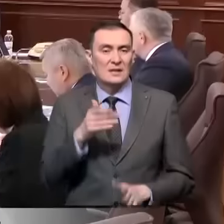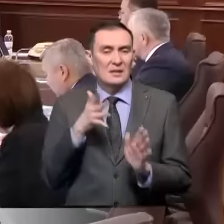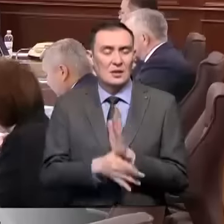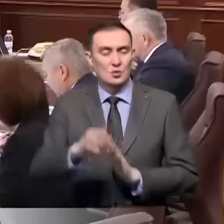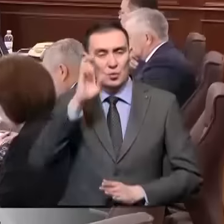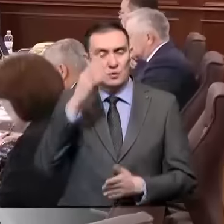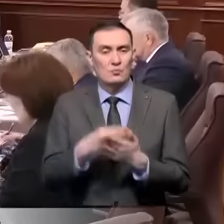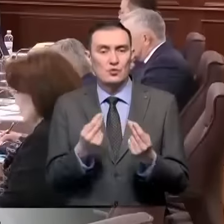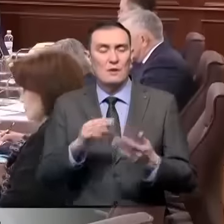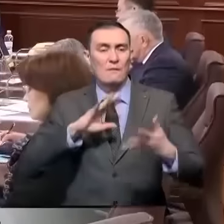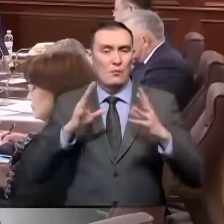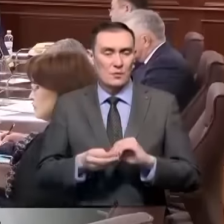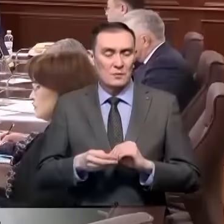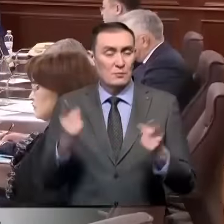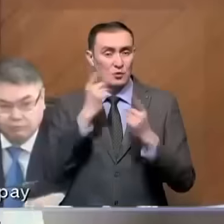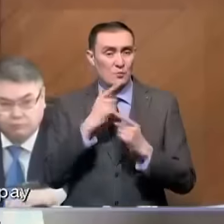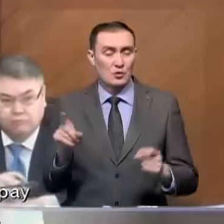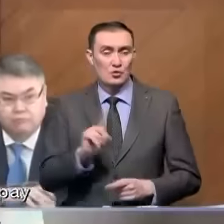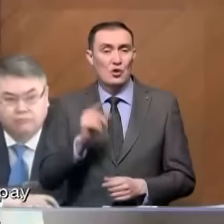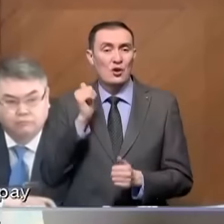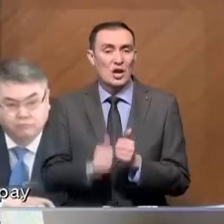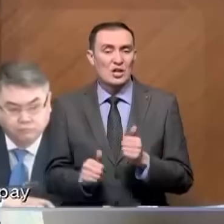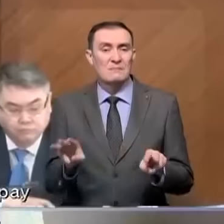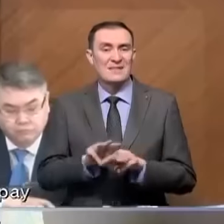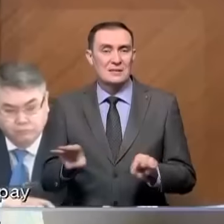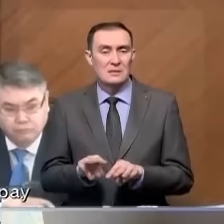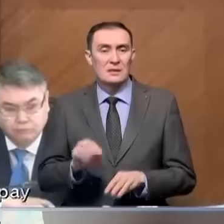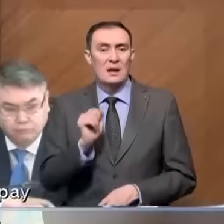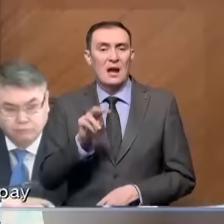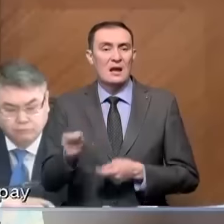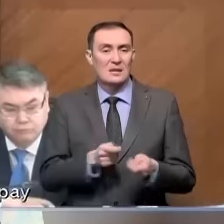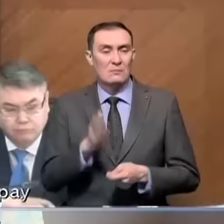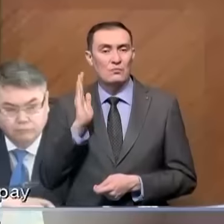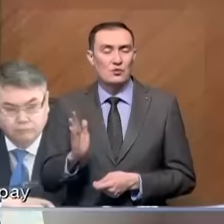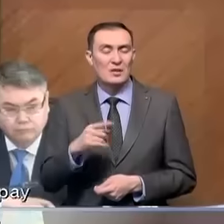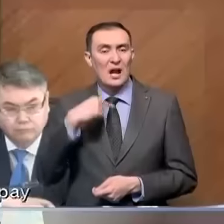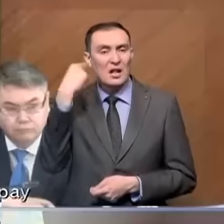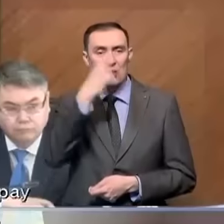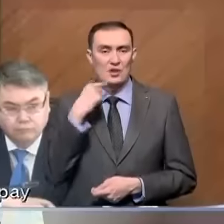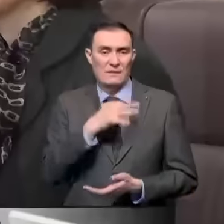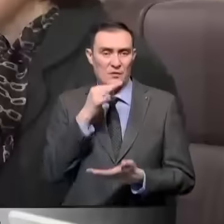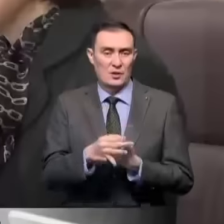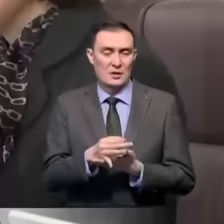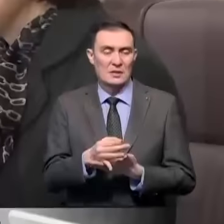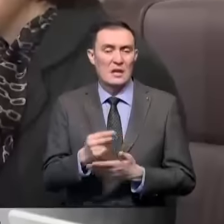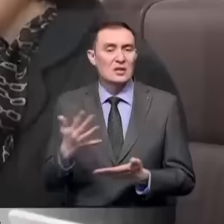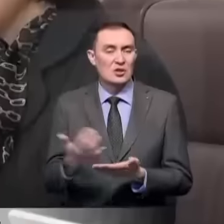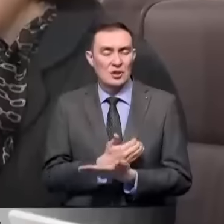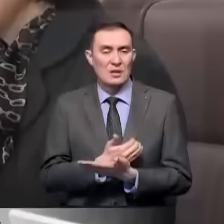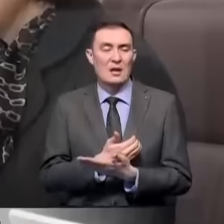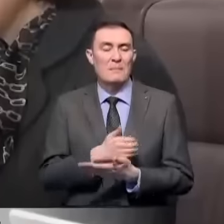из госбюджета в целом. И предупредил, что каждый министр и аким региона несет персональную ответственность за